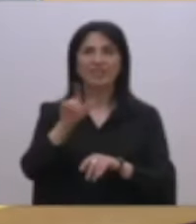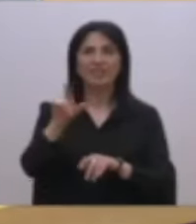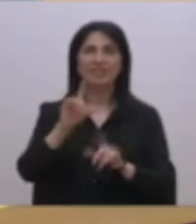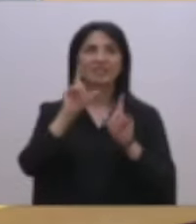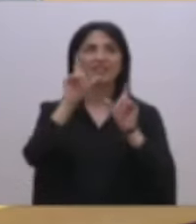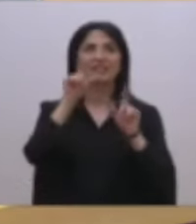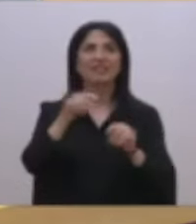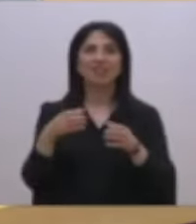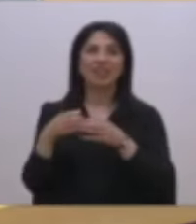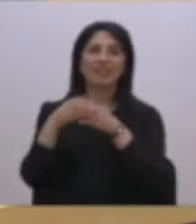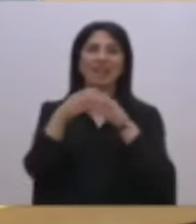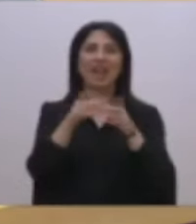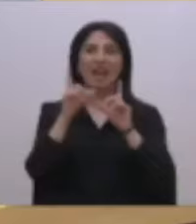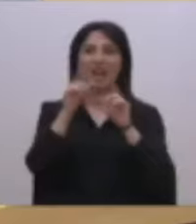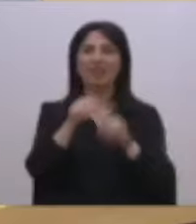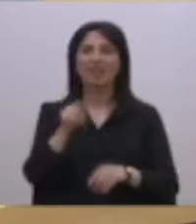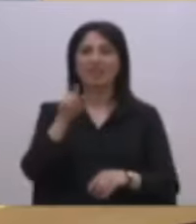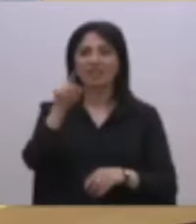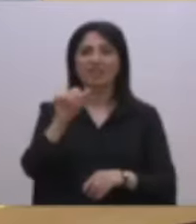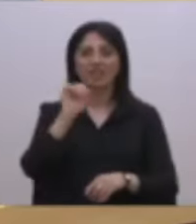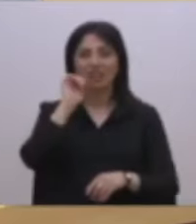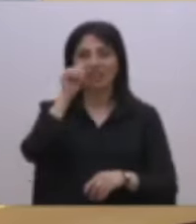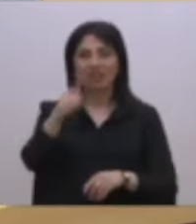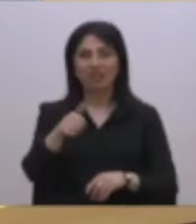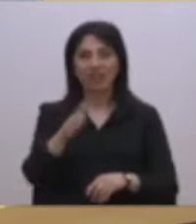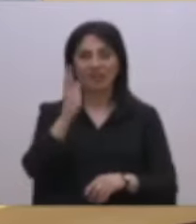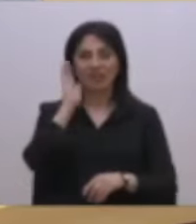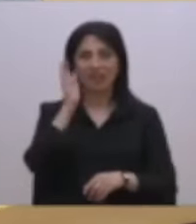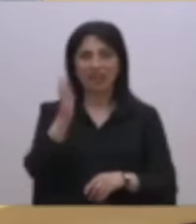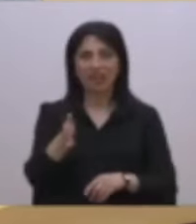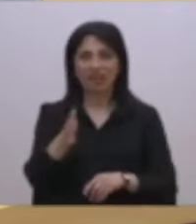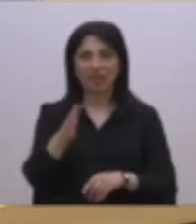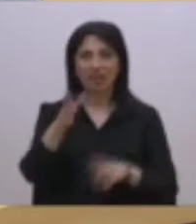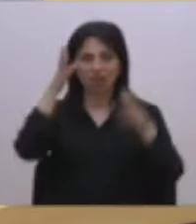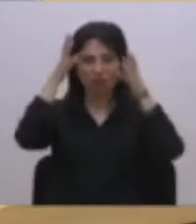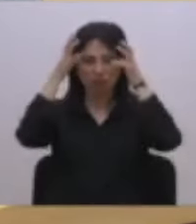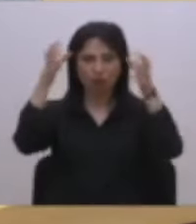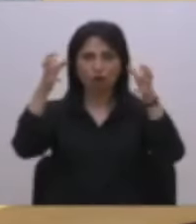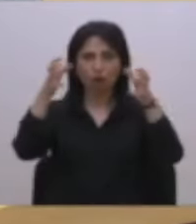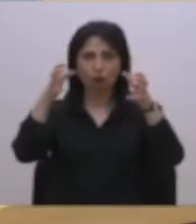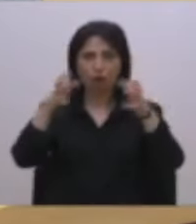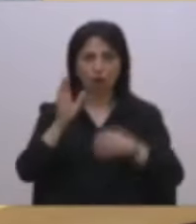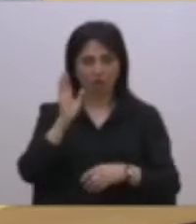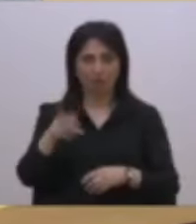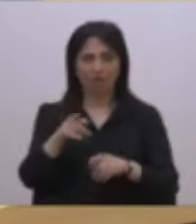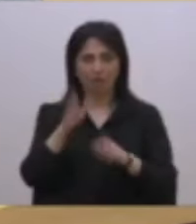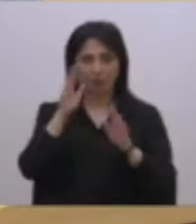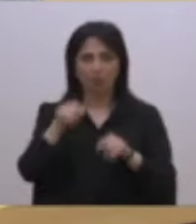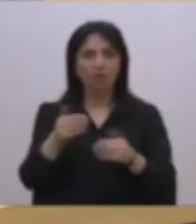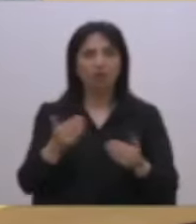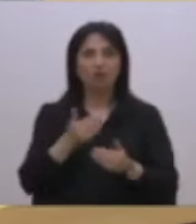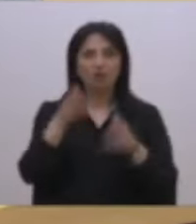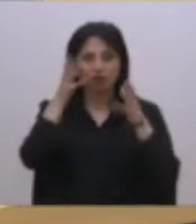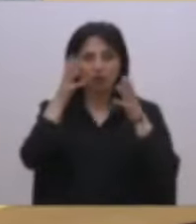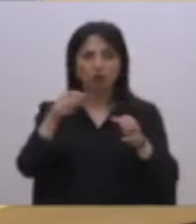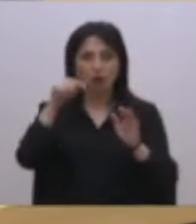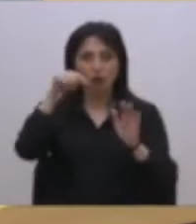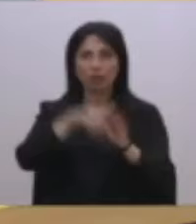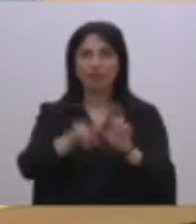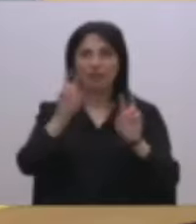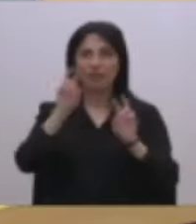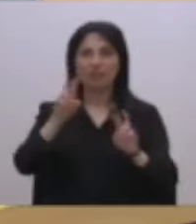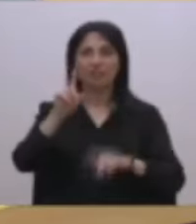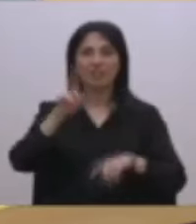წახვიდეთ დელეგაციაში, თქვენ ხვალიდან გექნებათ ჯოჯოხეთი ამ ქვეყანაში და თქვენ ჯოჯოხეთს